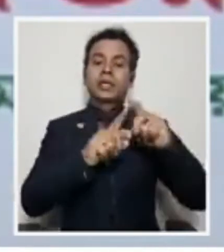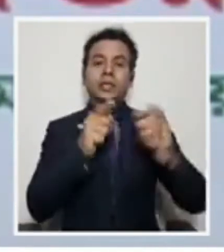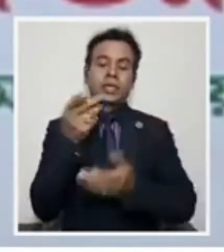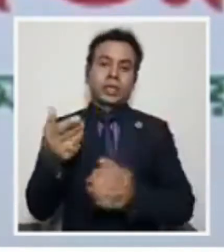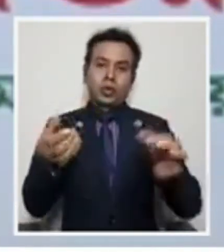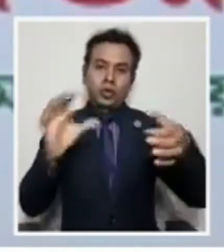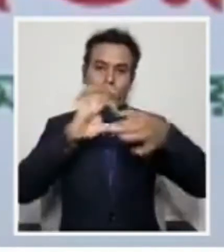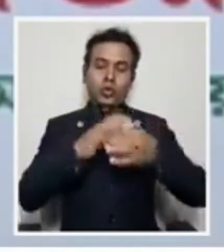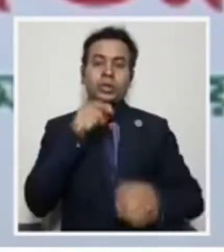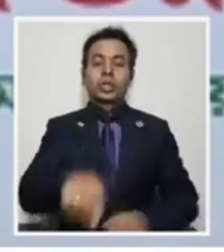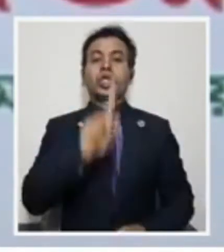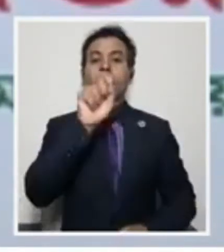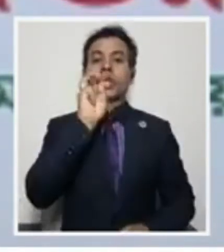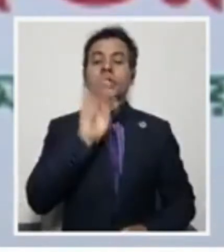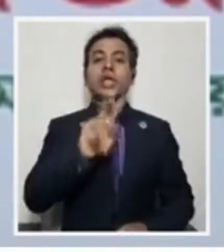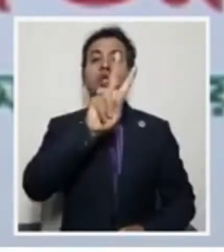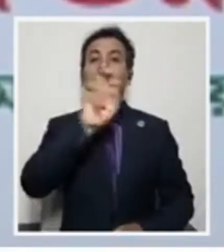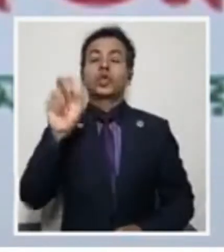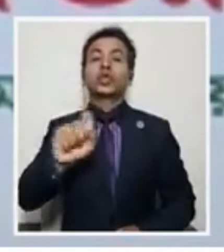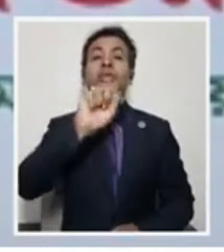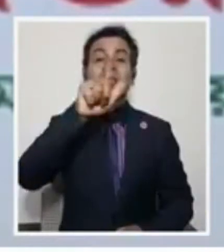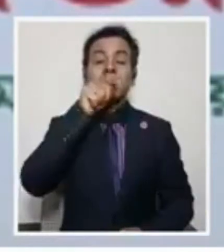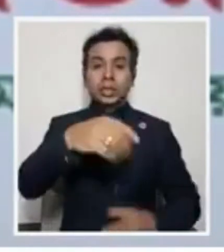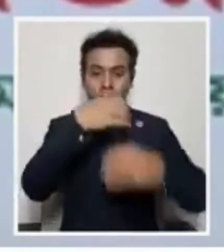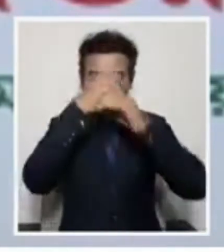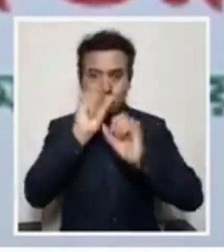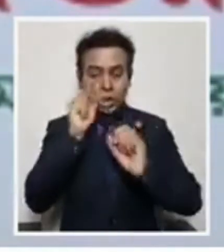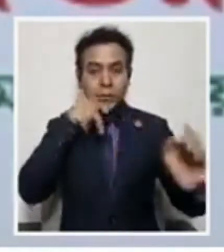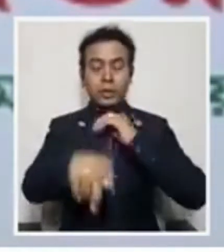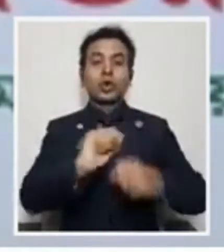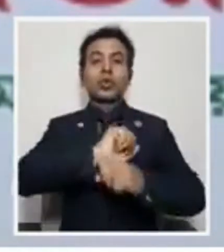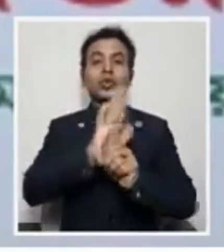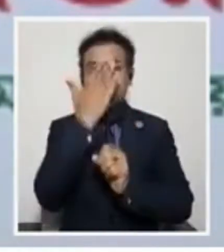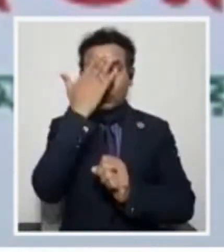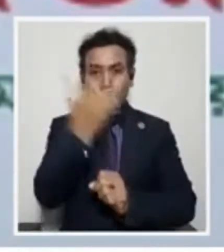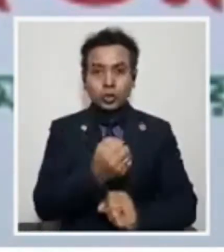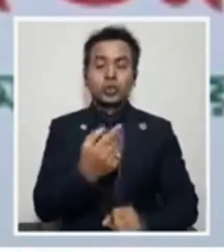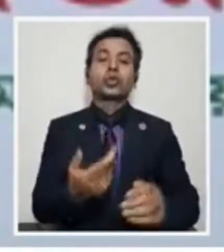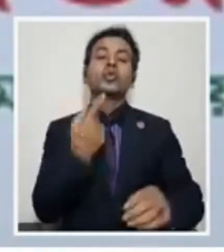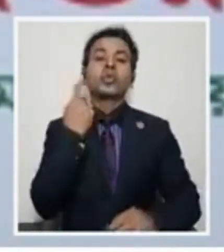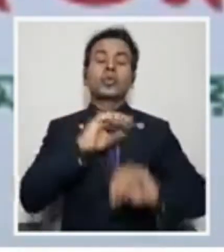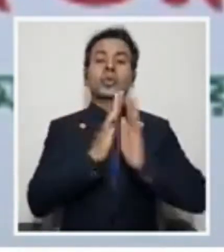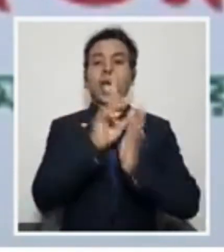গত 24 ঘন্টায় 1,617 জন এবং এ পর্যন্ত শনাক্ত